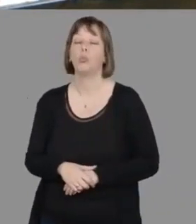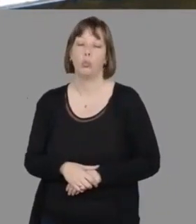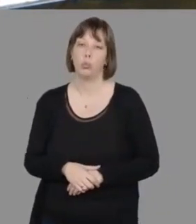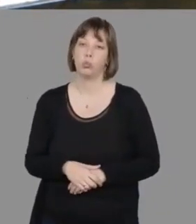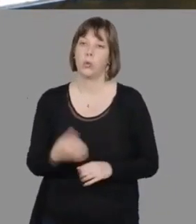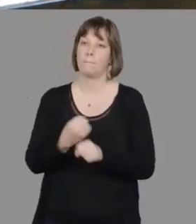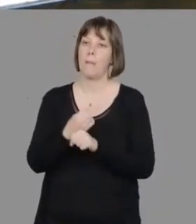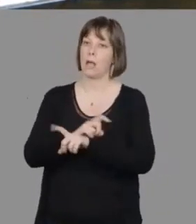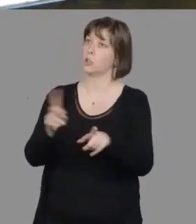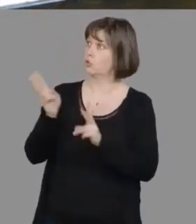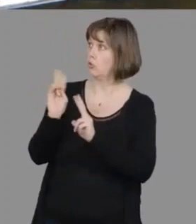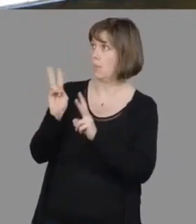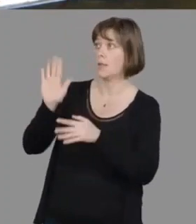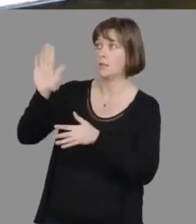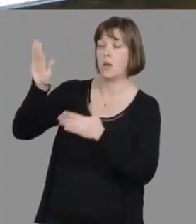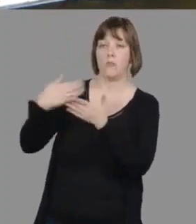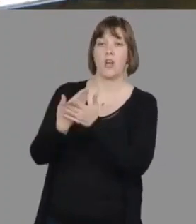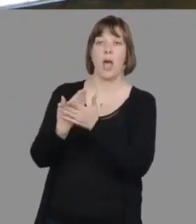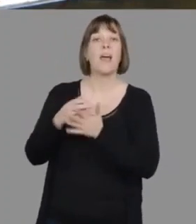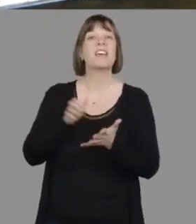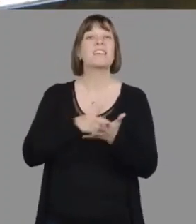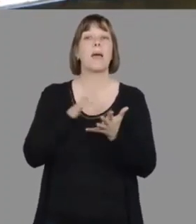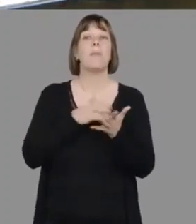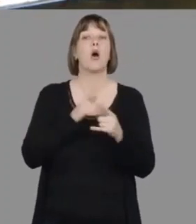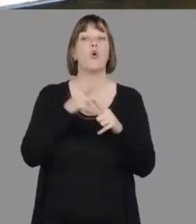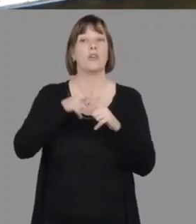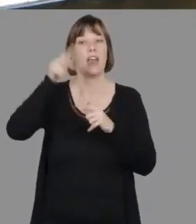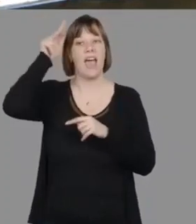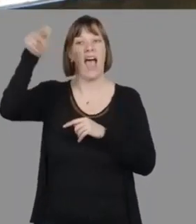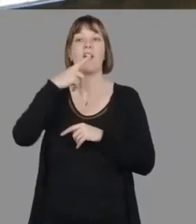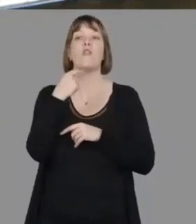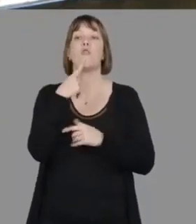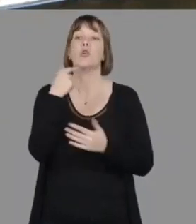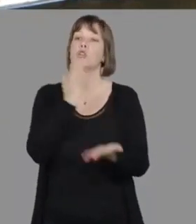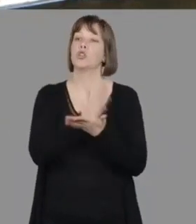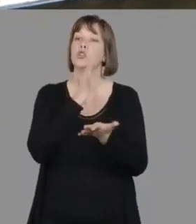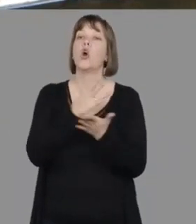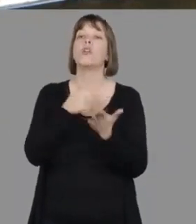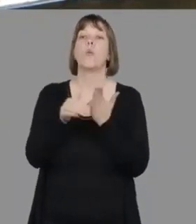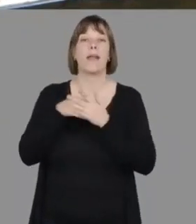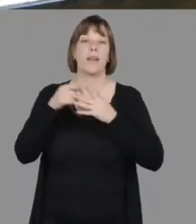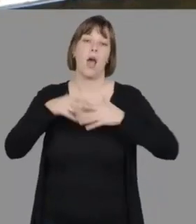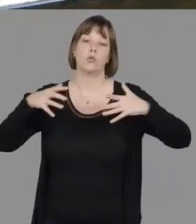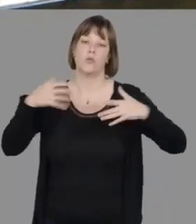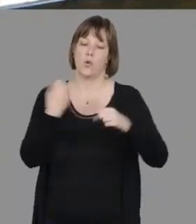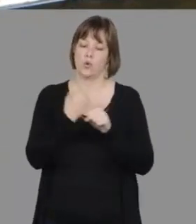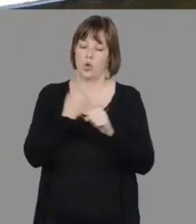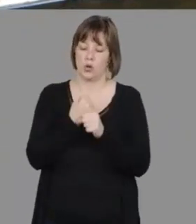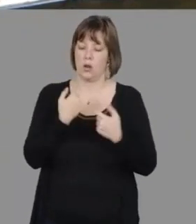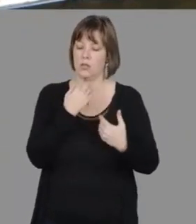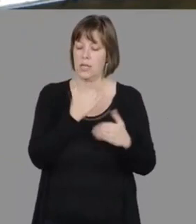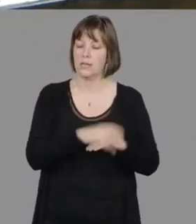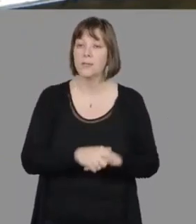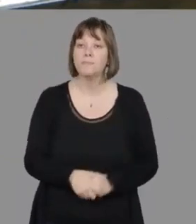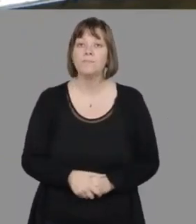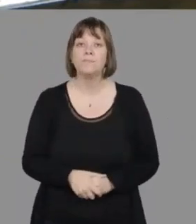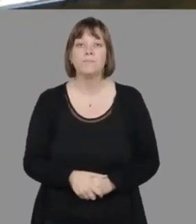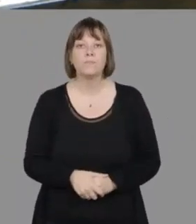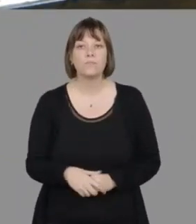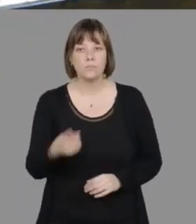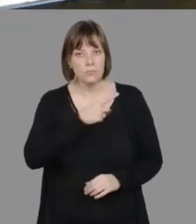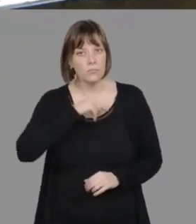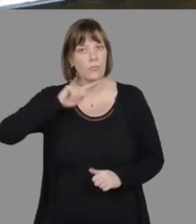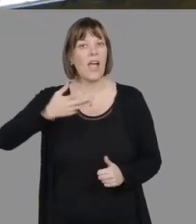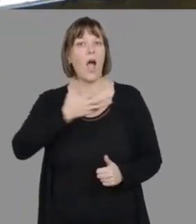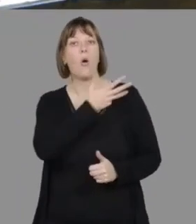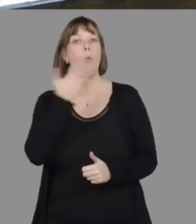er es müsste. Der Kämmerer und der geschätzte Kollege Roth haben dazu bereits weitere Ausführungen gemacht. Wir sorgen mit dem